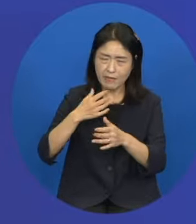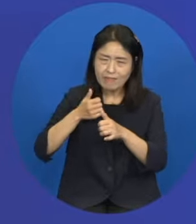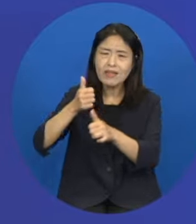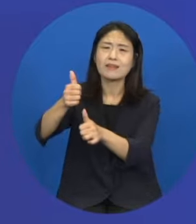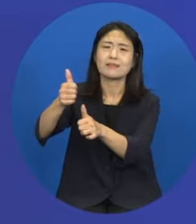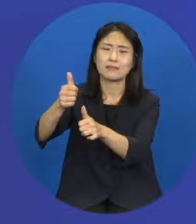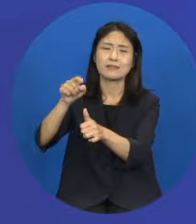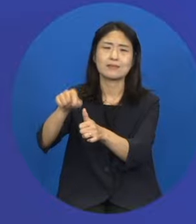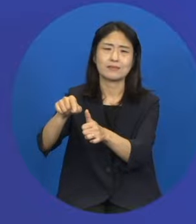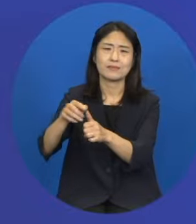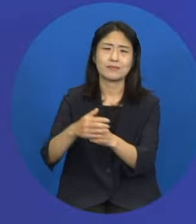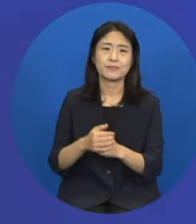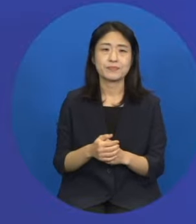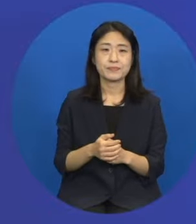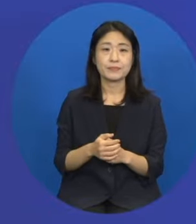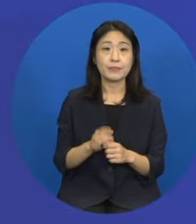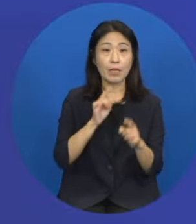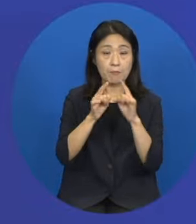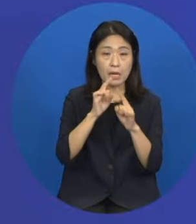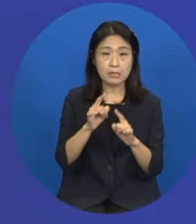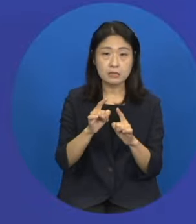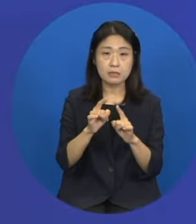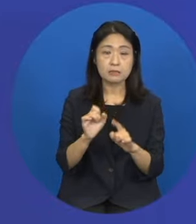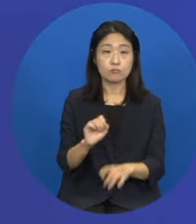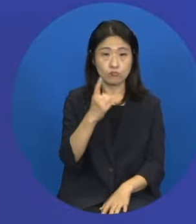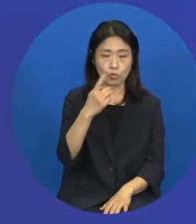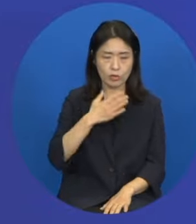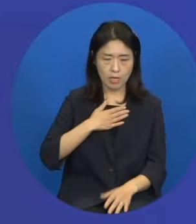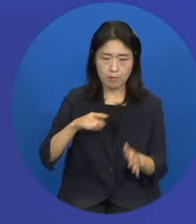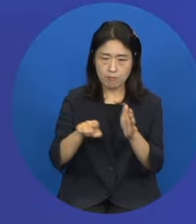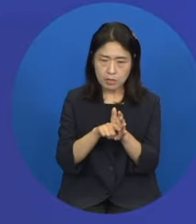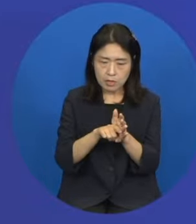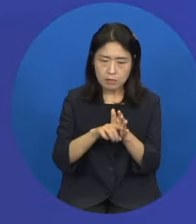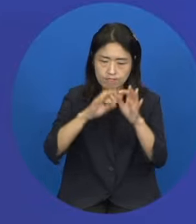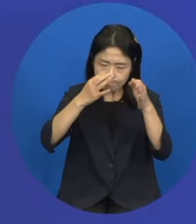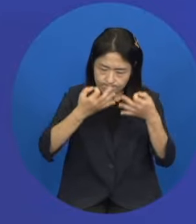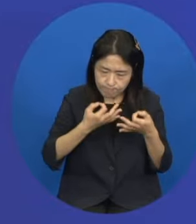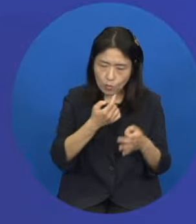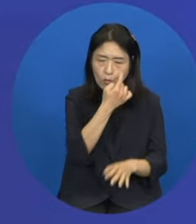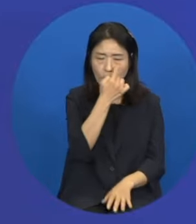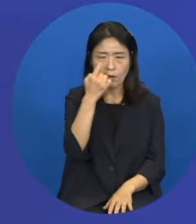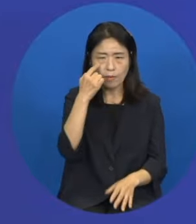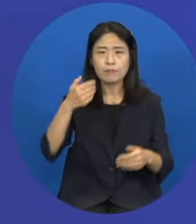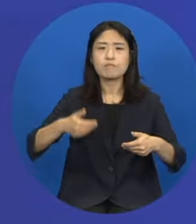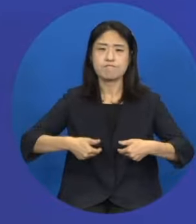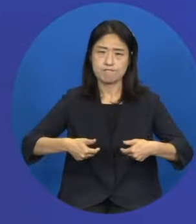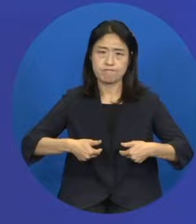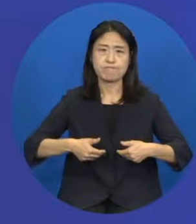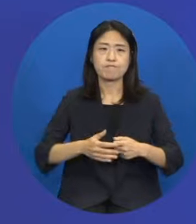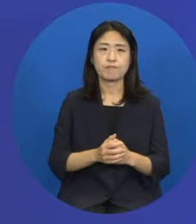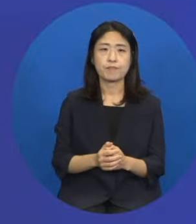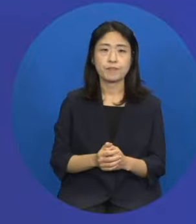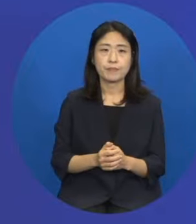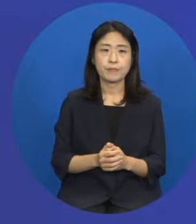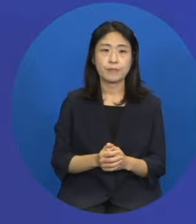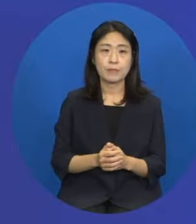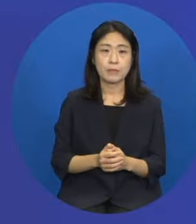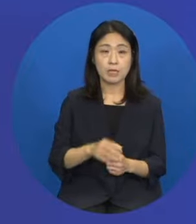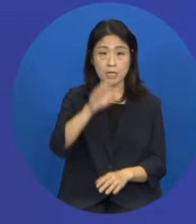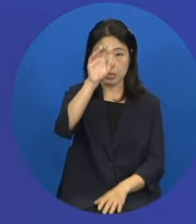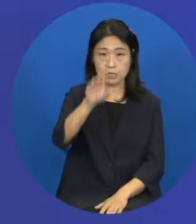오늘 우리 말씀을 통해서 우리의 믿음을 좀 점검했으면 좋겠어요. 나는 정말 십자가에서 세상에